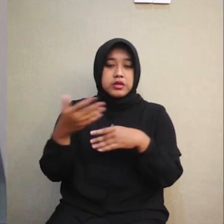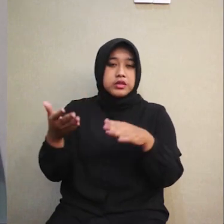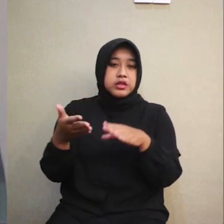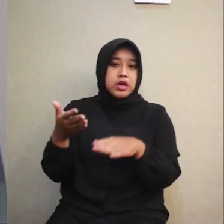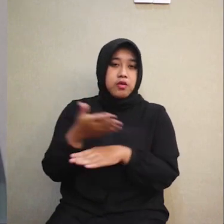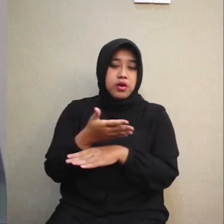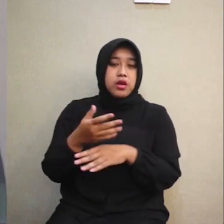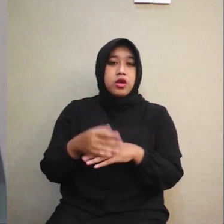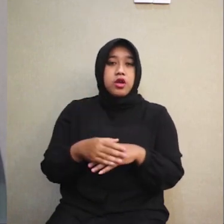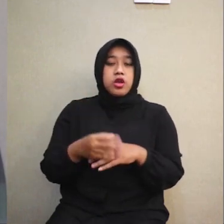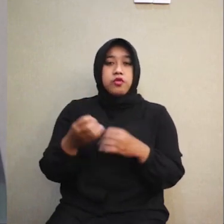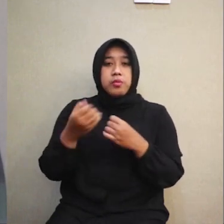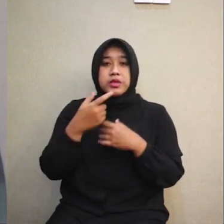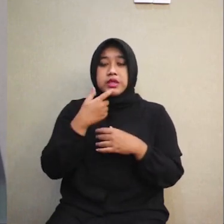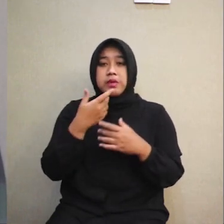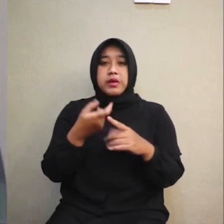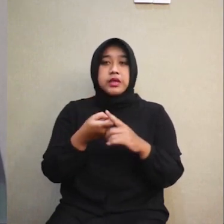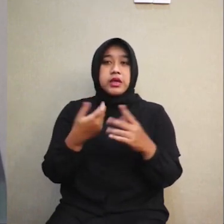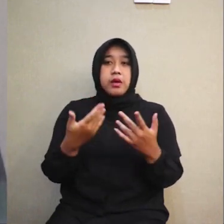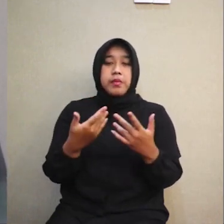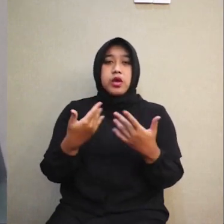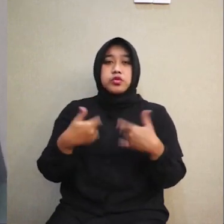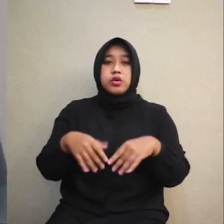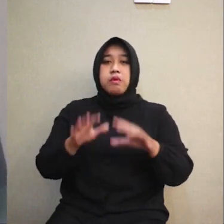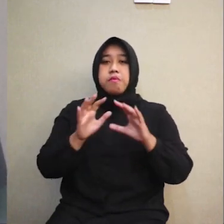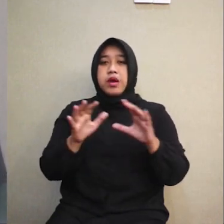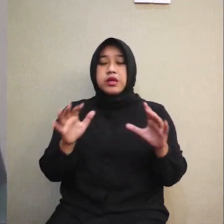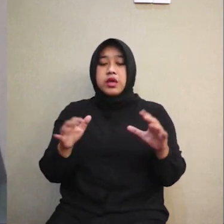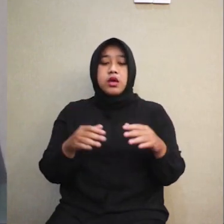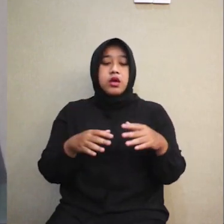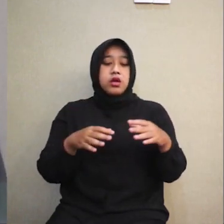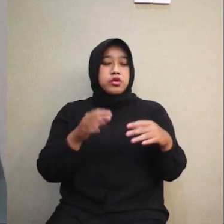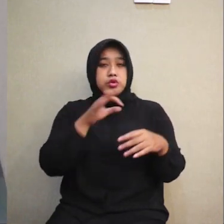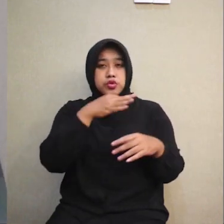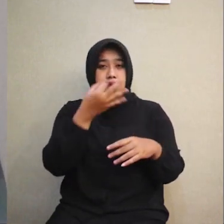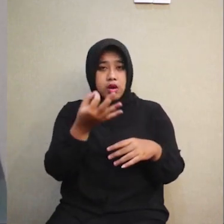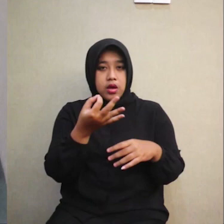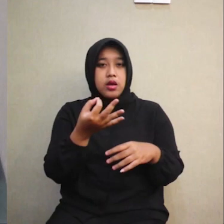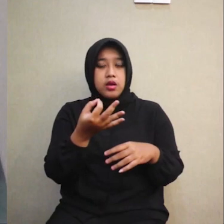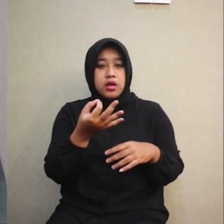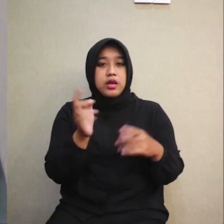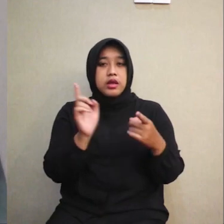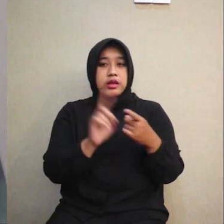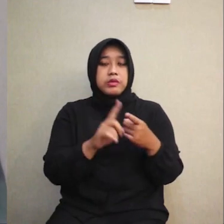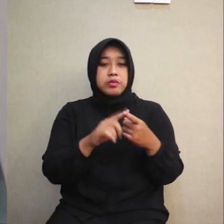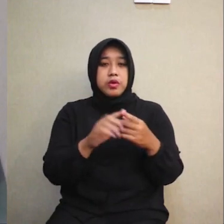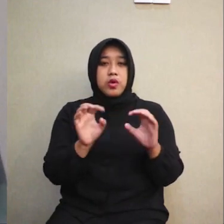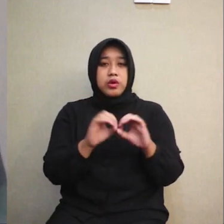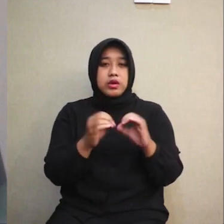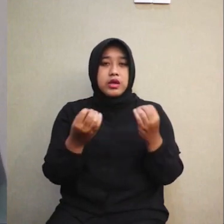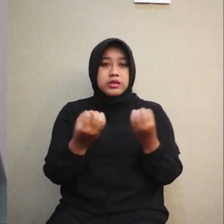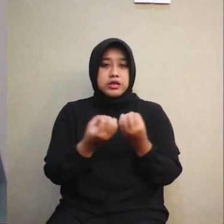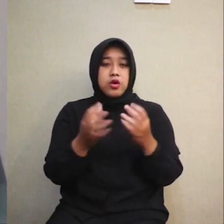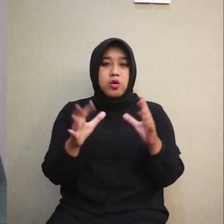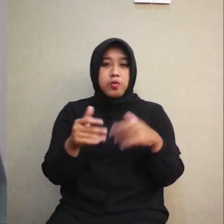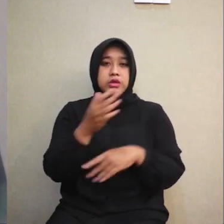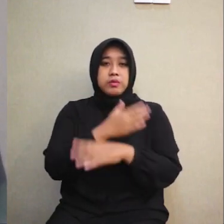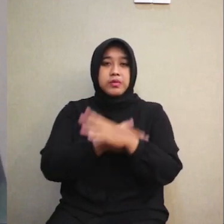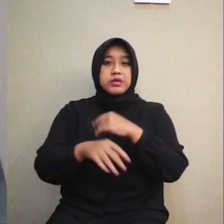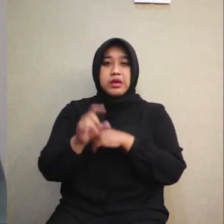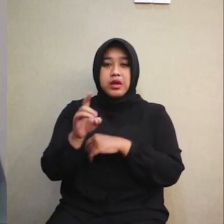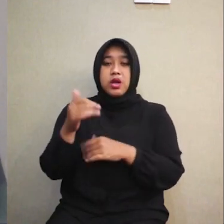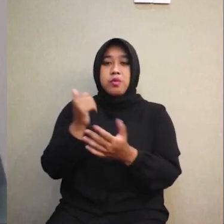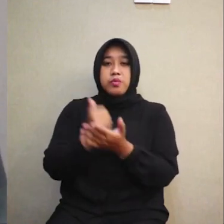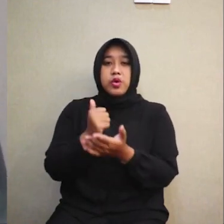di awal mengkonfirmasi dari apa yang sudah banyak sekali disuarakan oleh teman-teman organisasi difabel yang lain yang